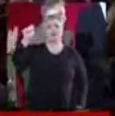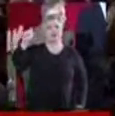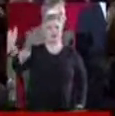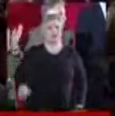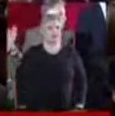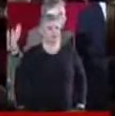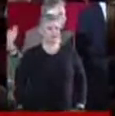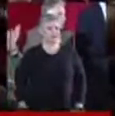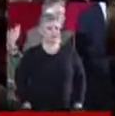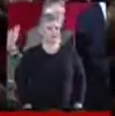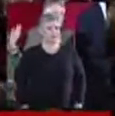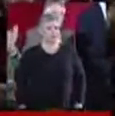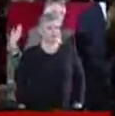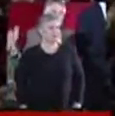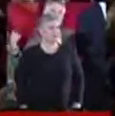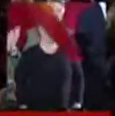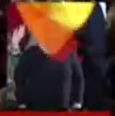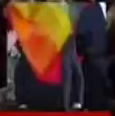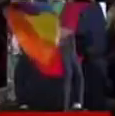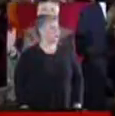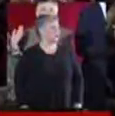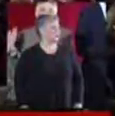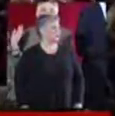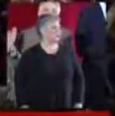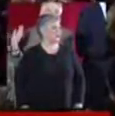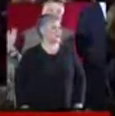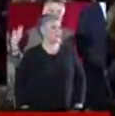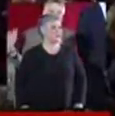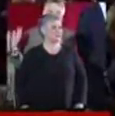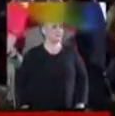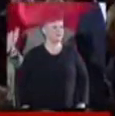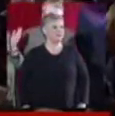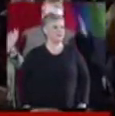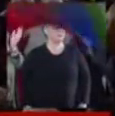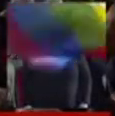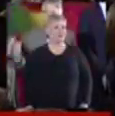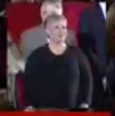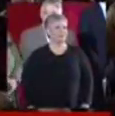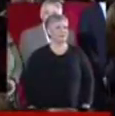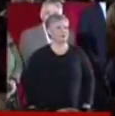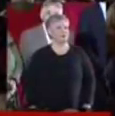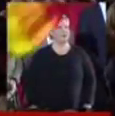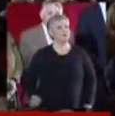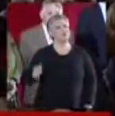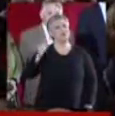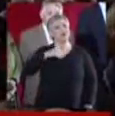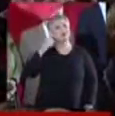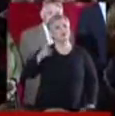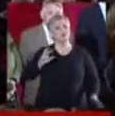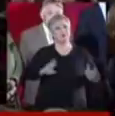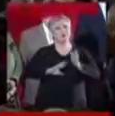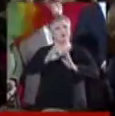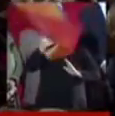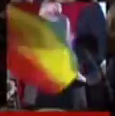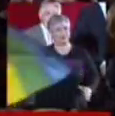κολάμπια δεν έχει σημασία και ότι ξέρετε έχουμε και εμείς άριστους αλλά οι δικοί μας οι άριστοι